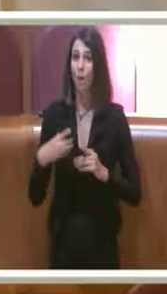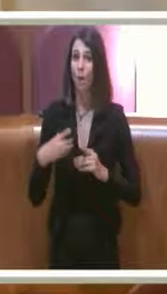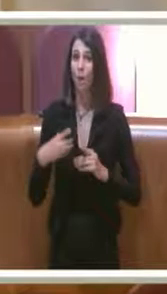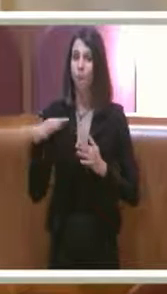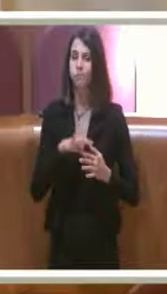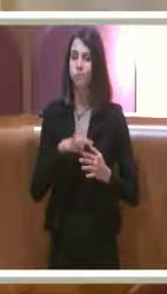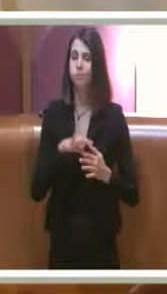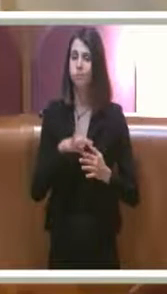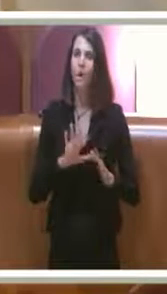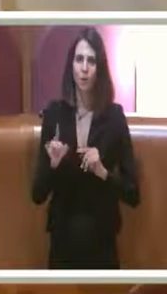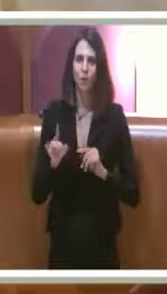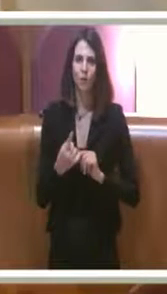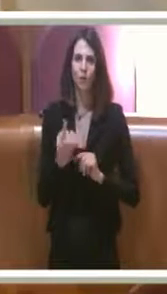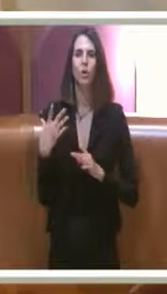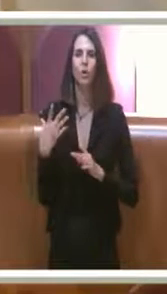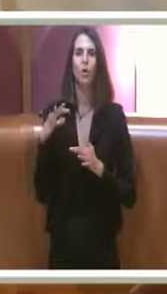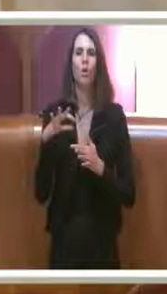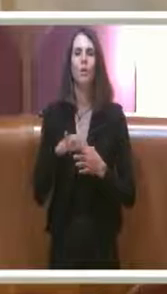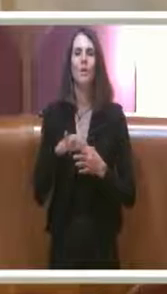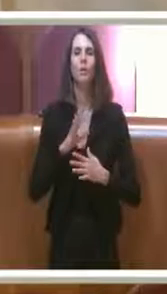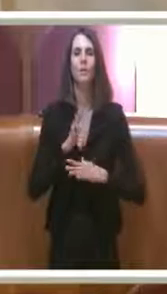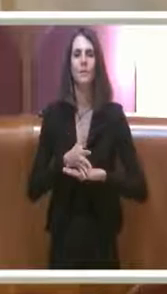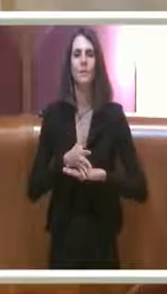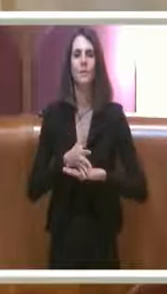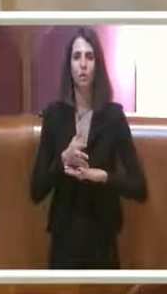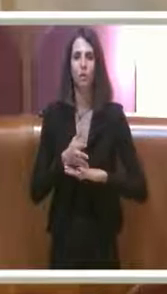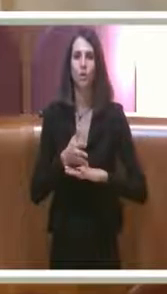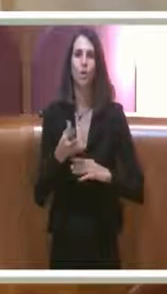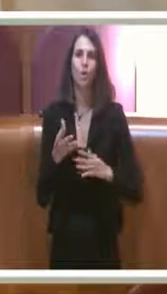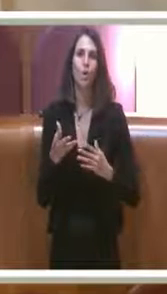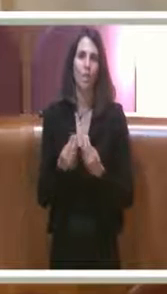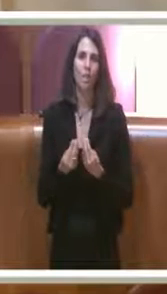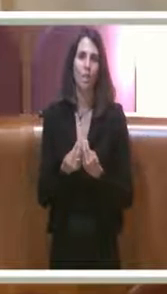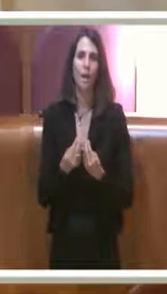più in merito all'intervento del collega Figliomeni,